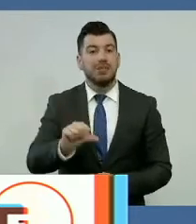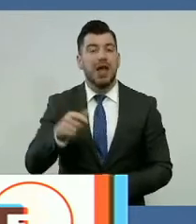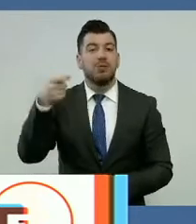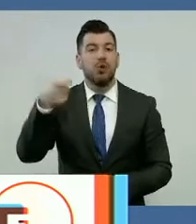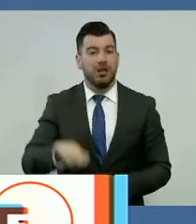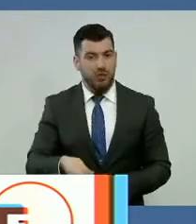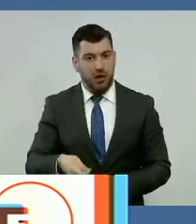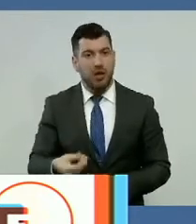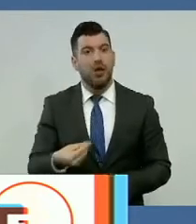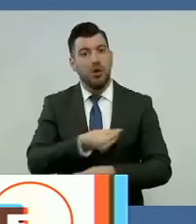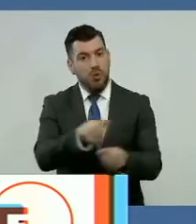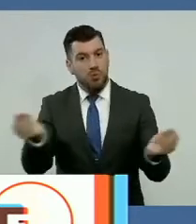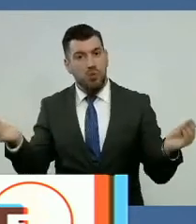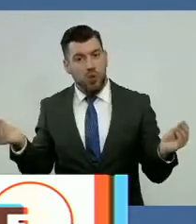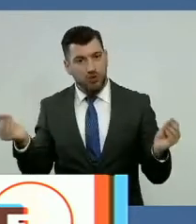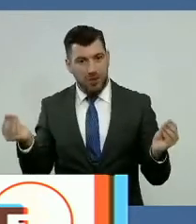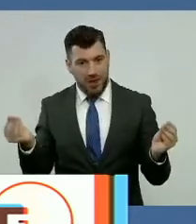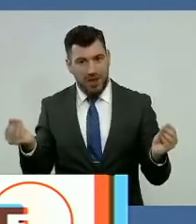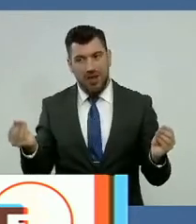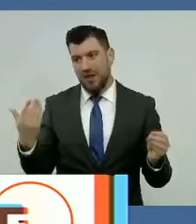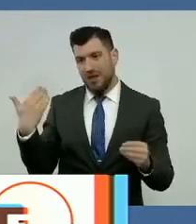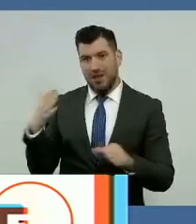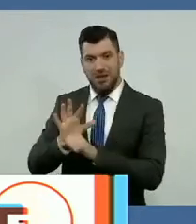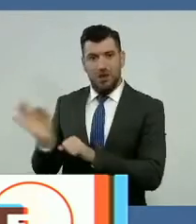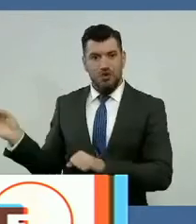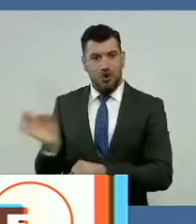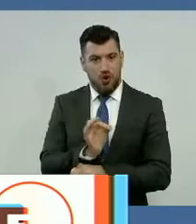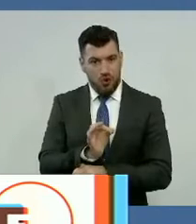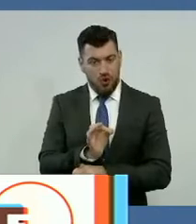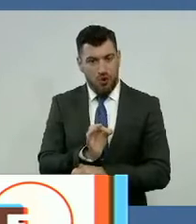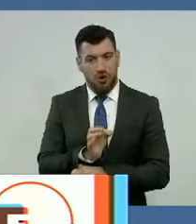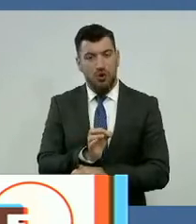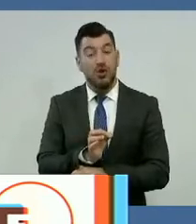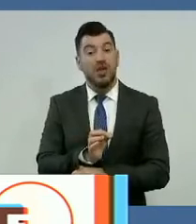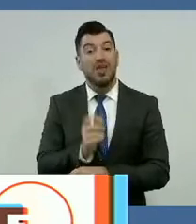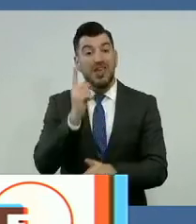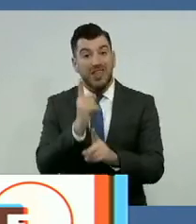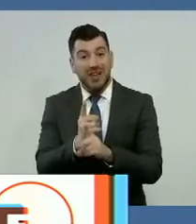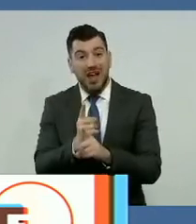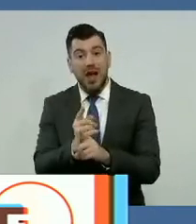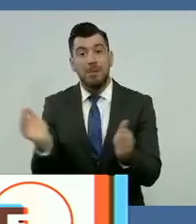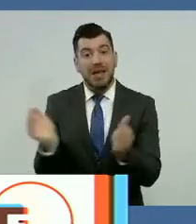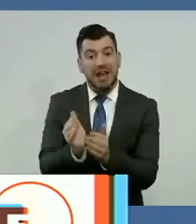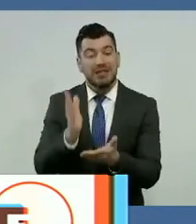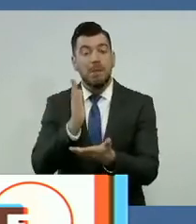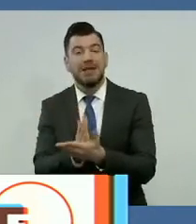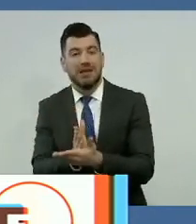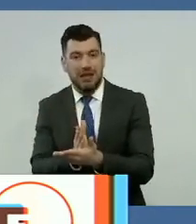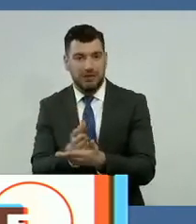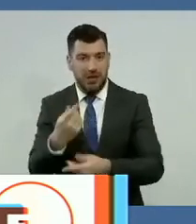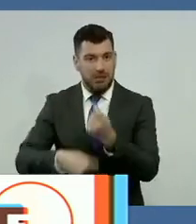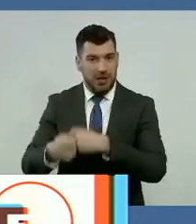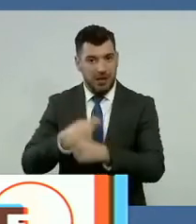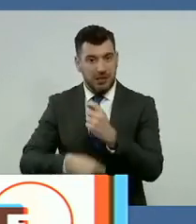χορηγήθηκαν κατά τη διάρκεια της πανδημίας, κυρίως στις μικρομεσαίες επιχειρήσεις, ανέρχονται στα